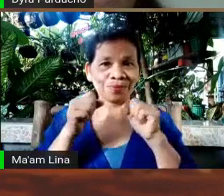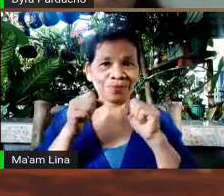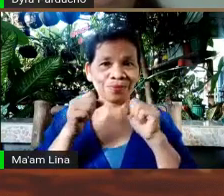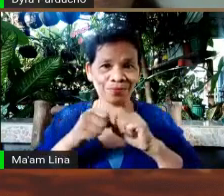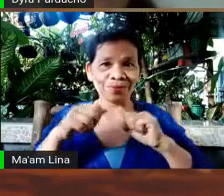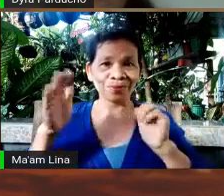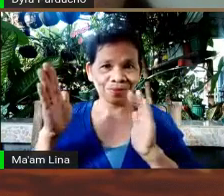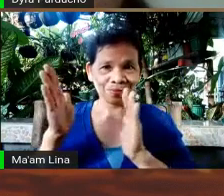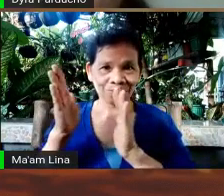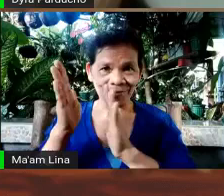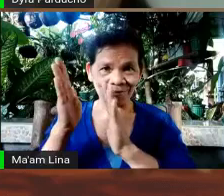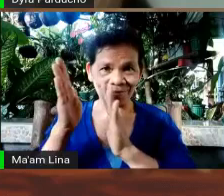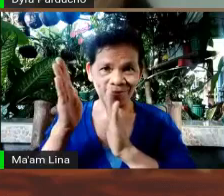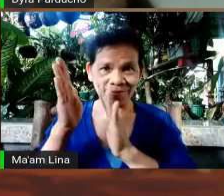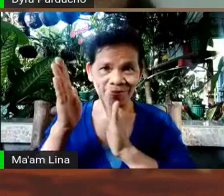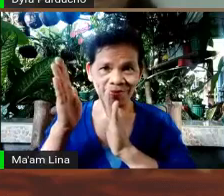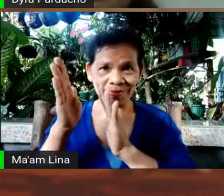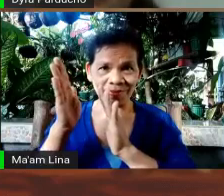makalapit lang tayo sa